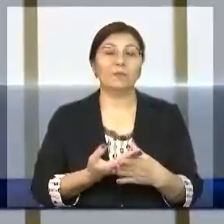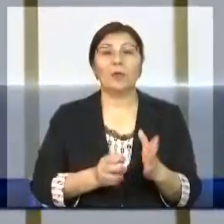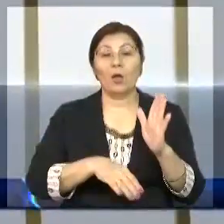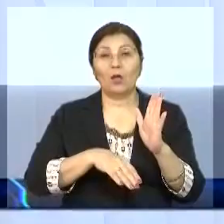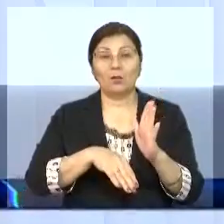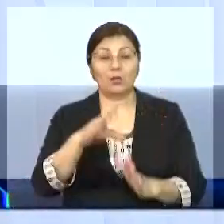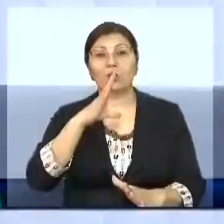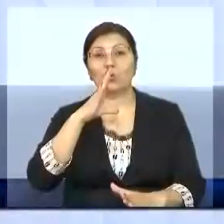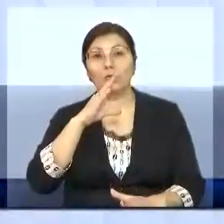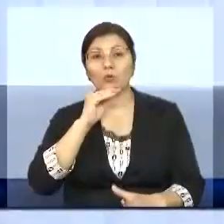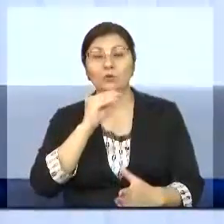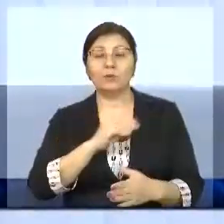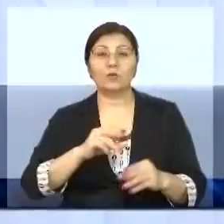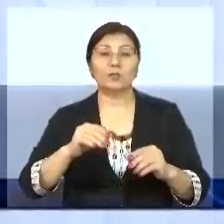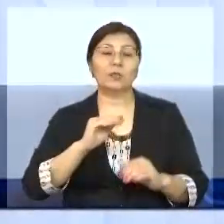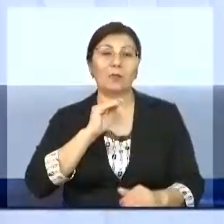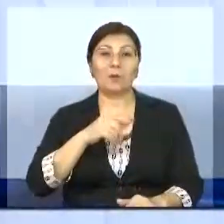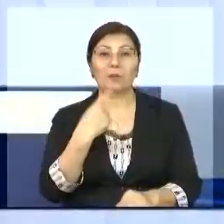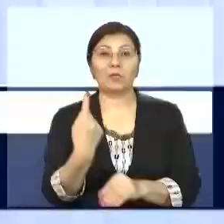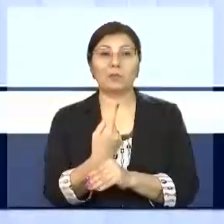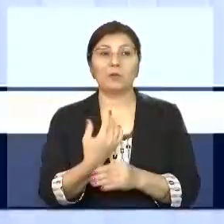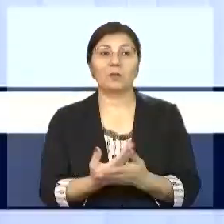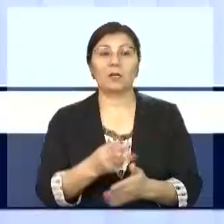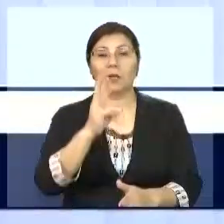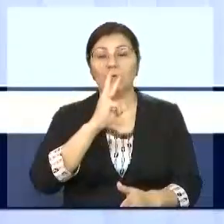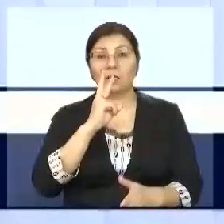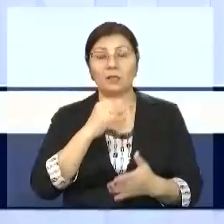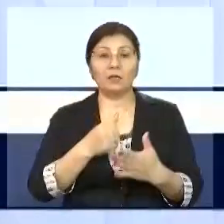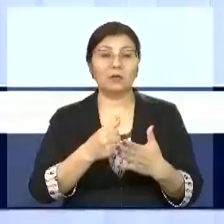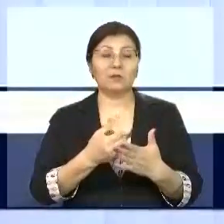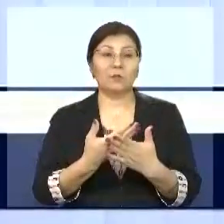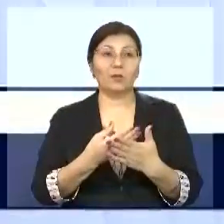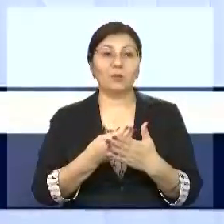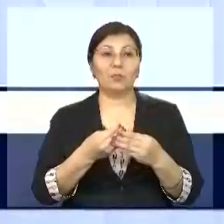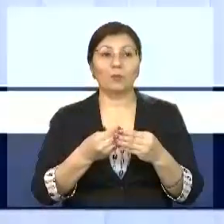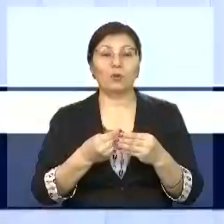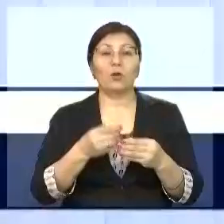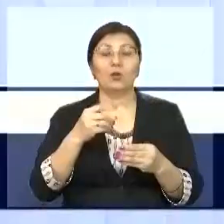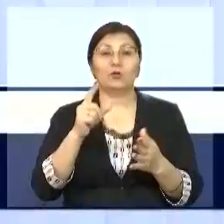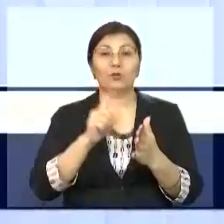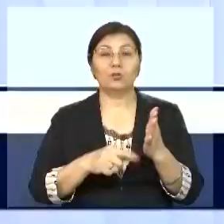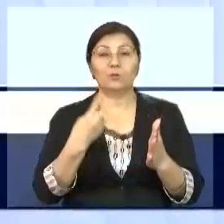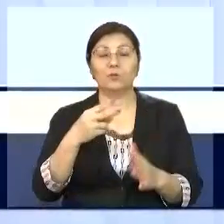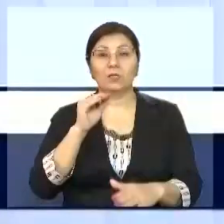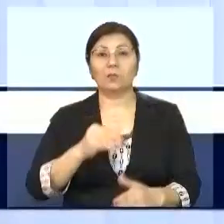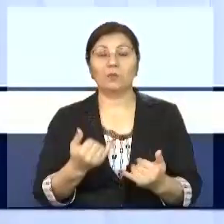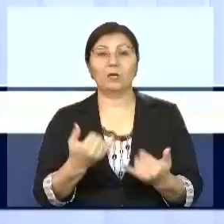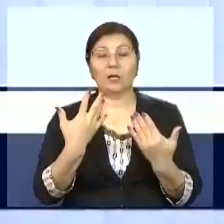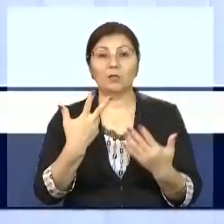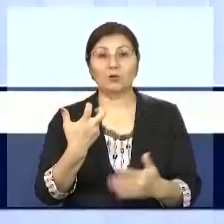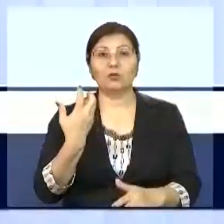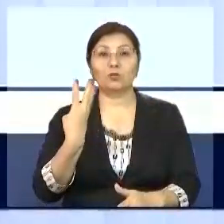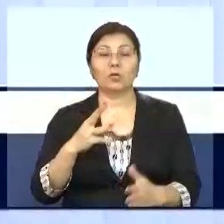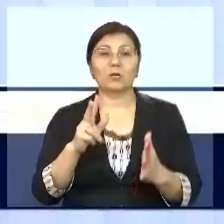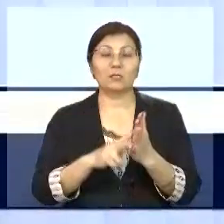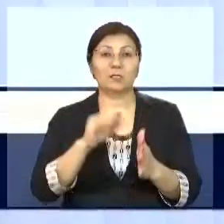бірі саналады. Орташа жалақы мысалы статусқа дейін оның алдында 172 мың болса, қазір 348 мың